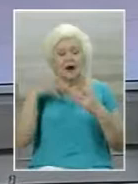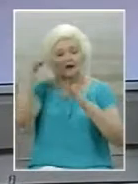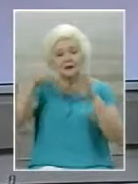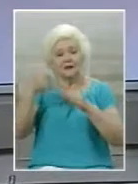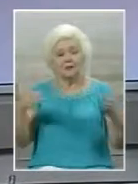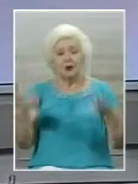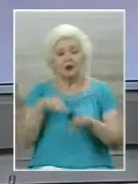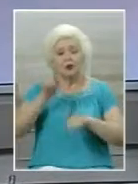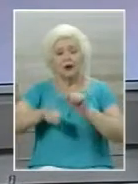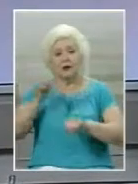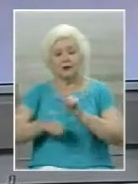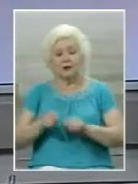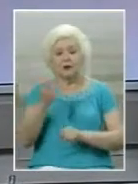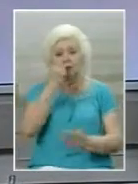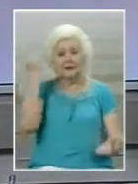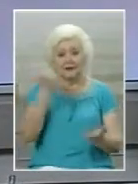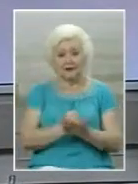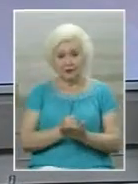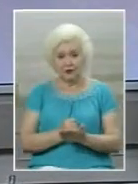знімальна група перевірила це твердження.